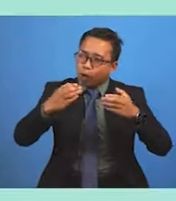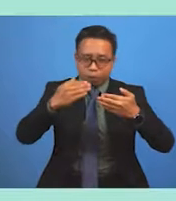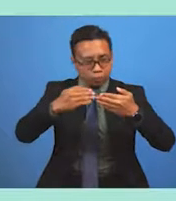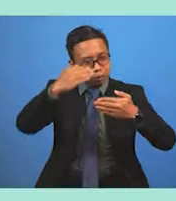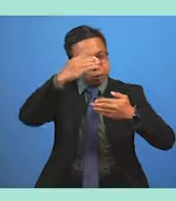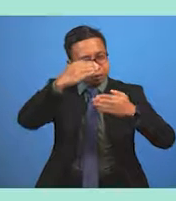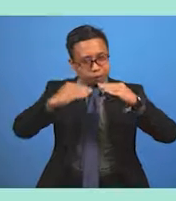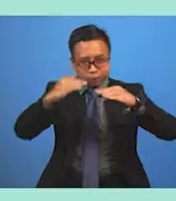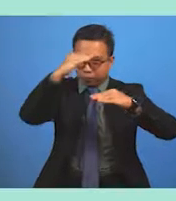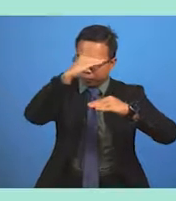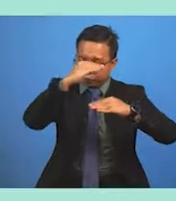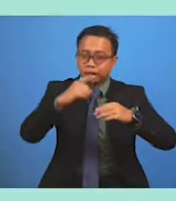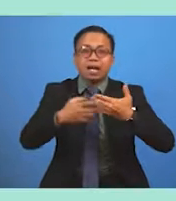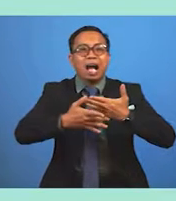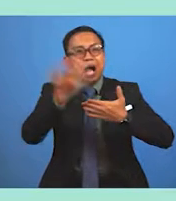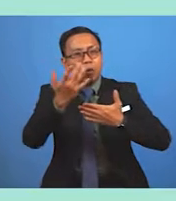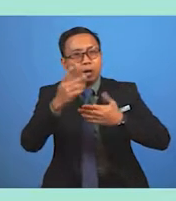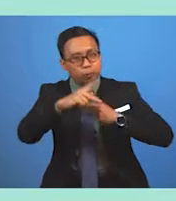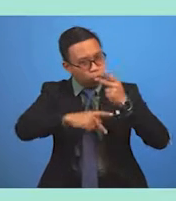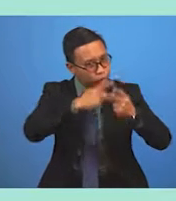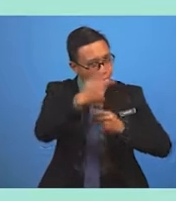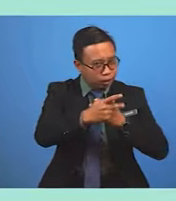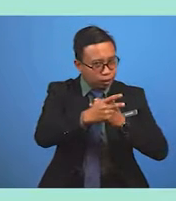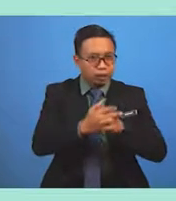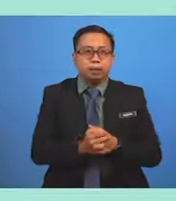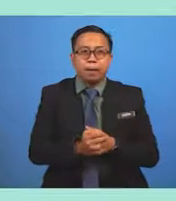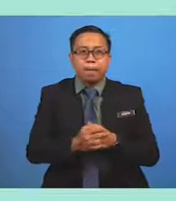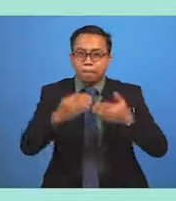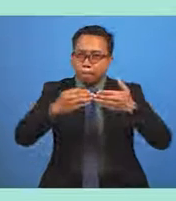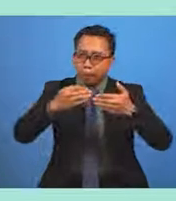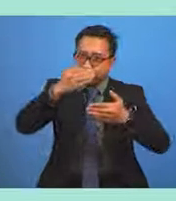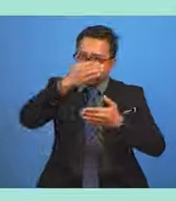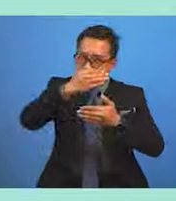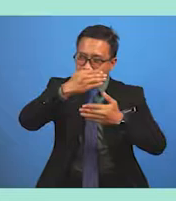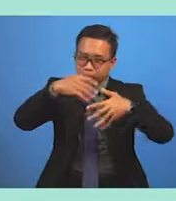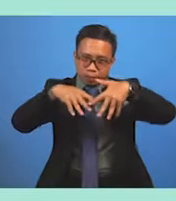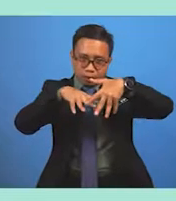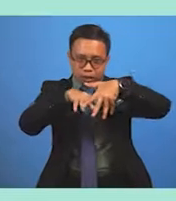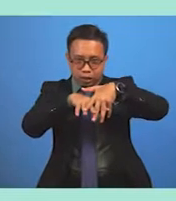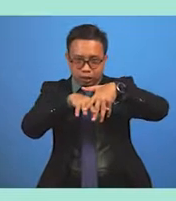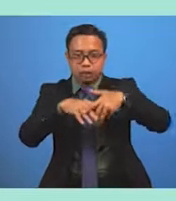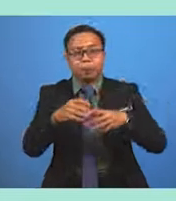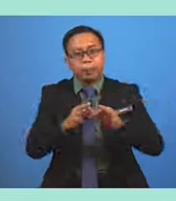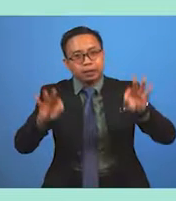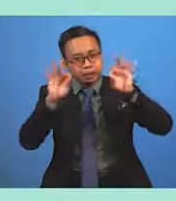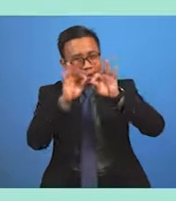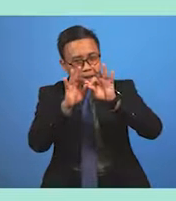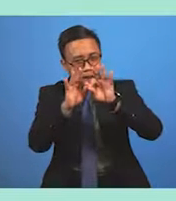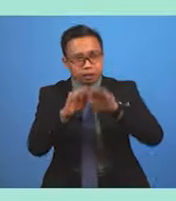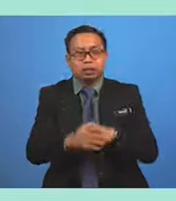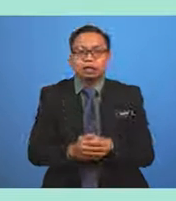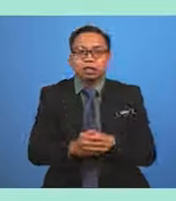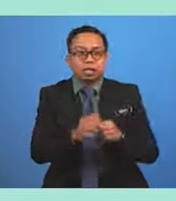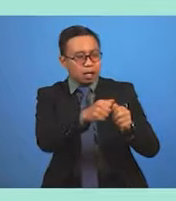peringkat awal sesuatu projek. Pagar adalah salah satu faktor yang penting kerana dapat mengelak